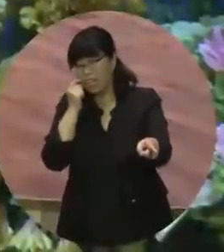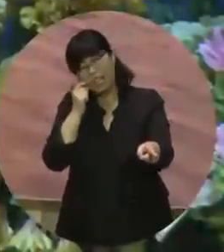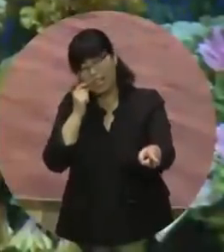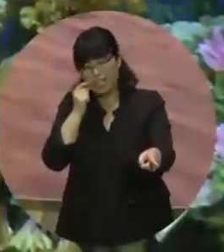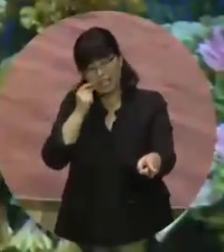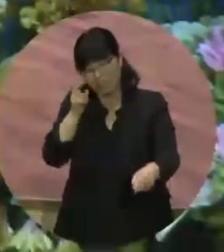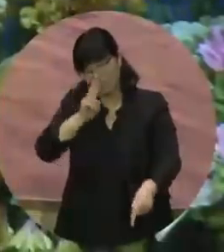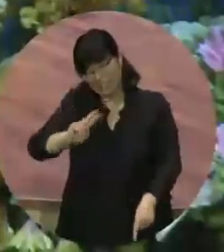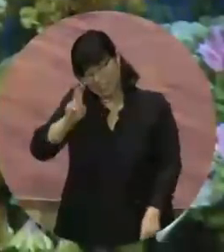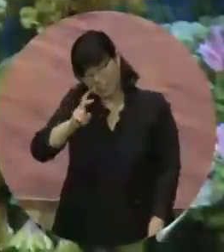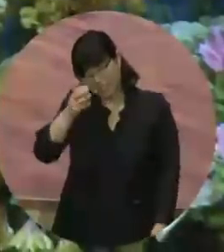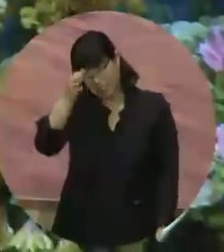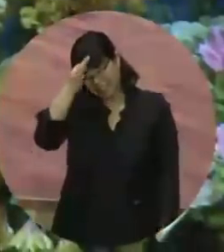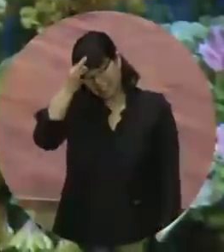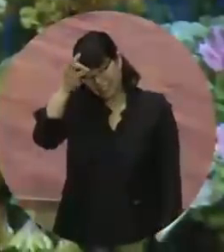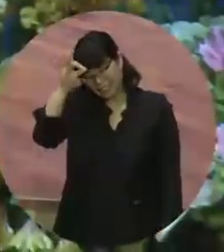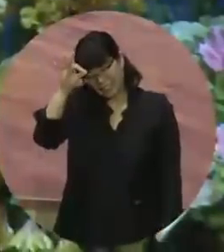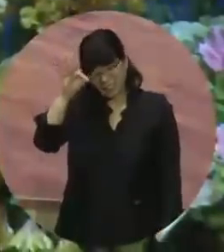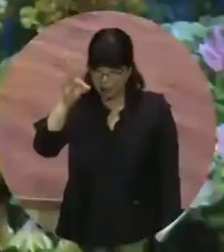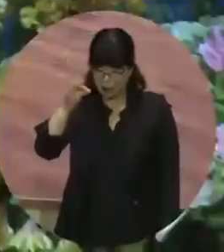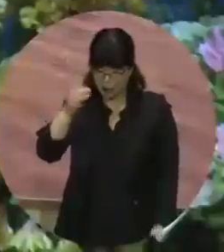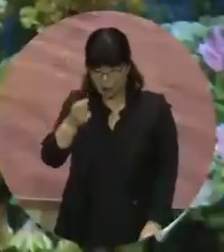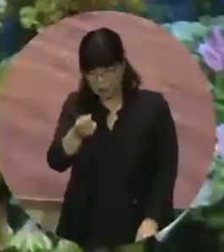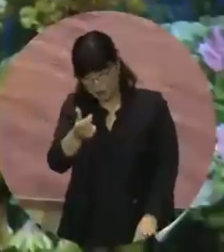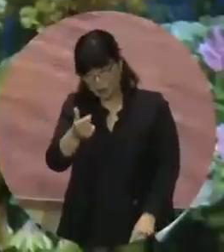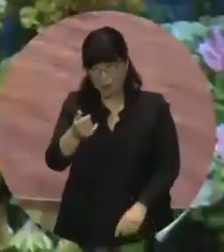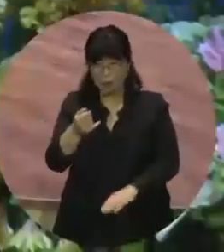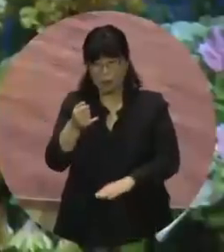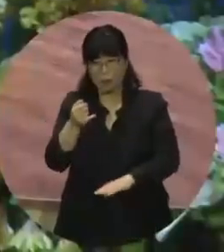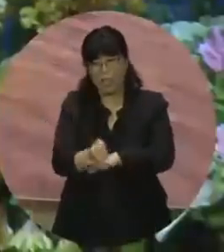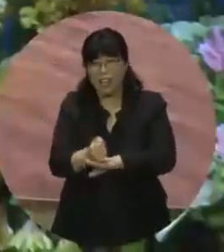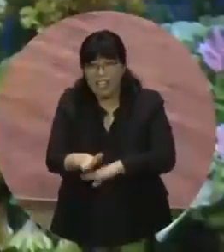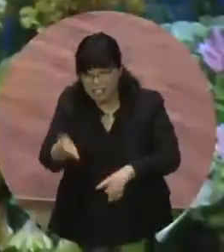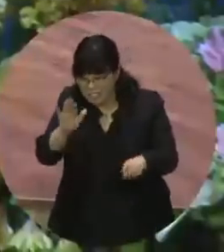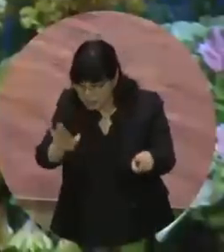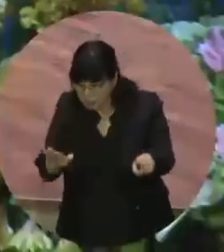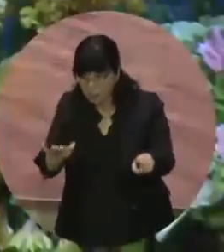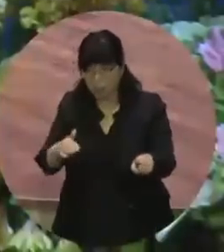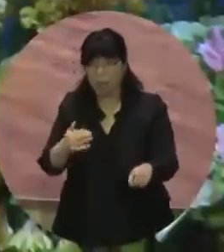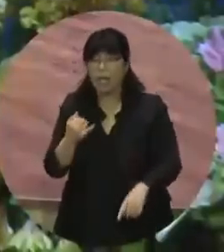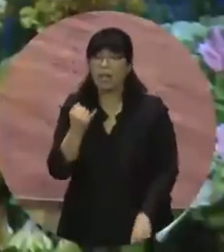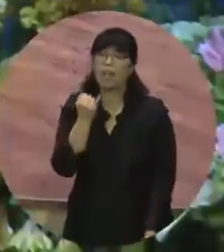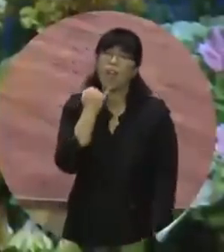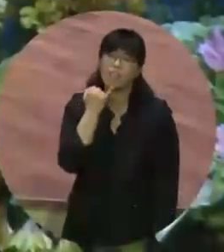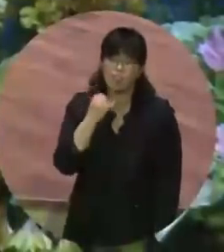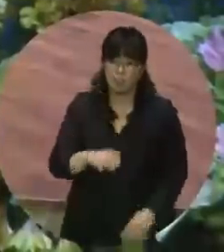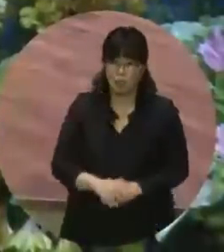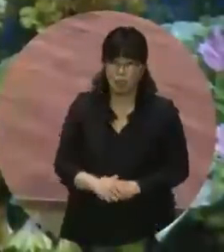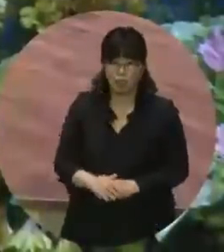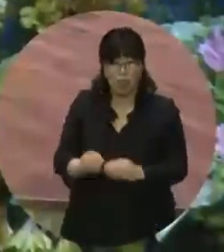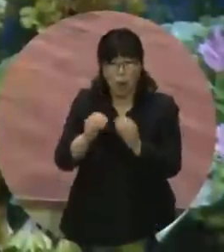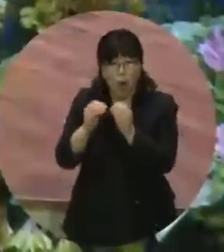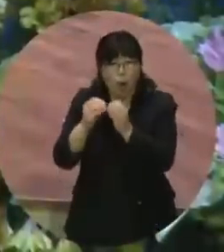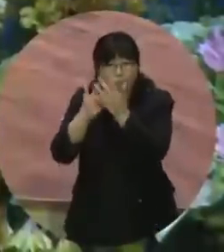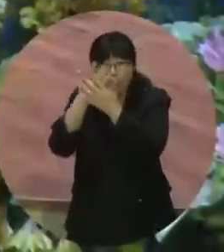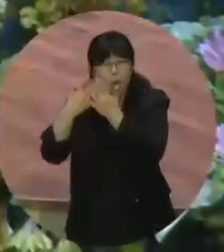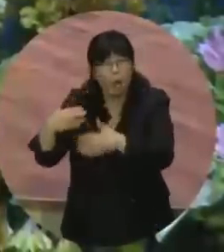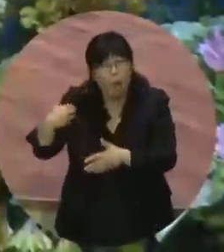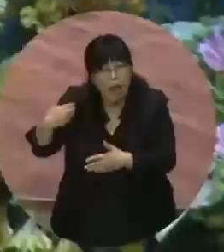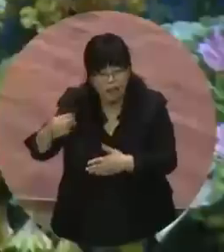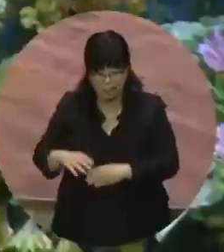진짜 은혜죠. 은혜. 그 찬양하고 싶었어. 뭐 느리면 어때? 뭐 빠른 뭐 좀 모르면 어때? 찬양하고